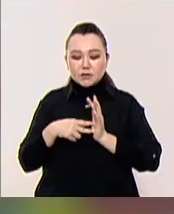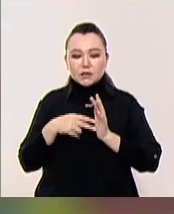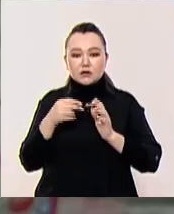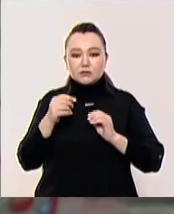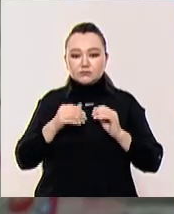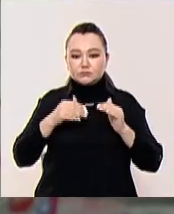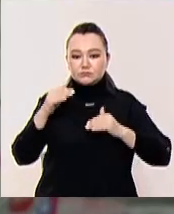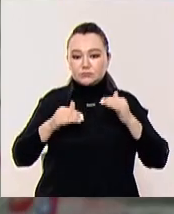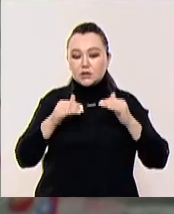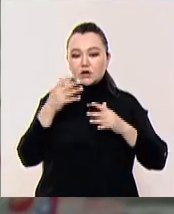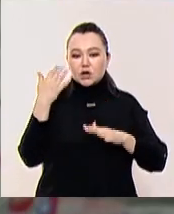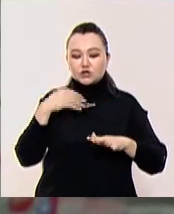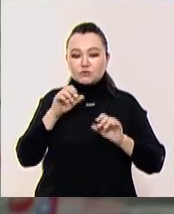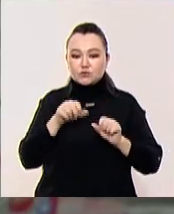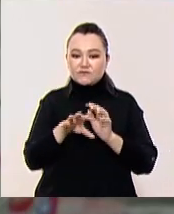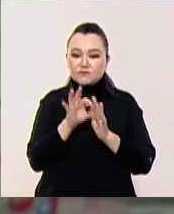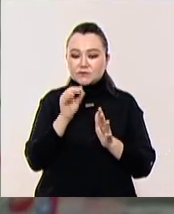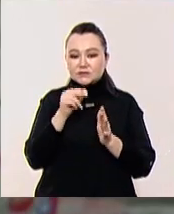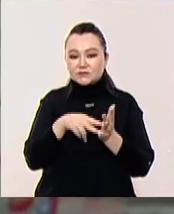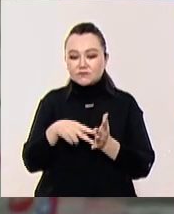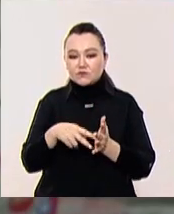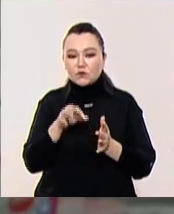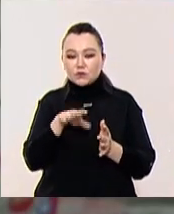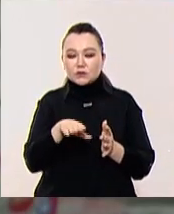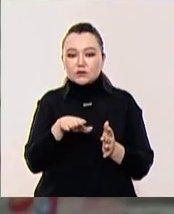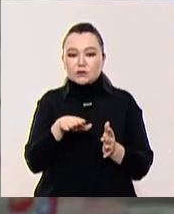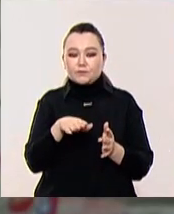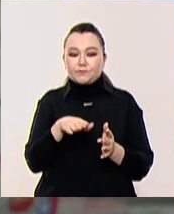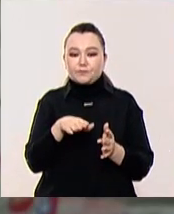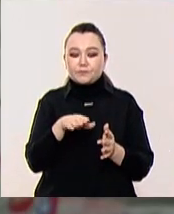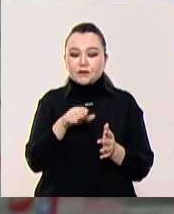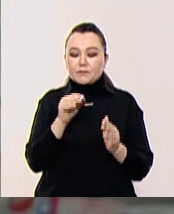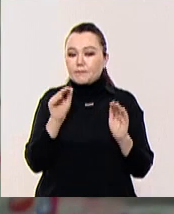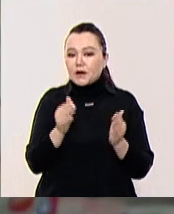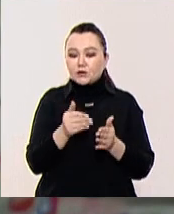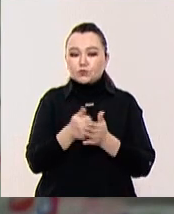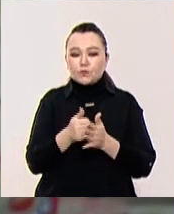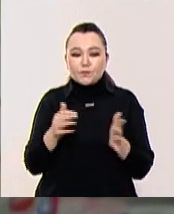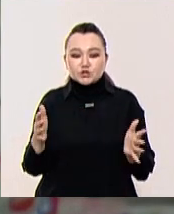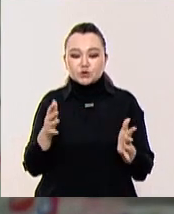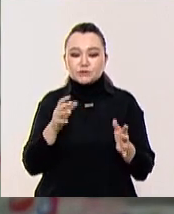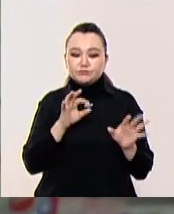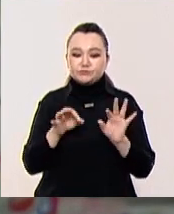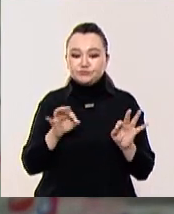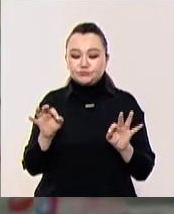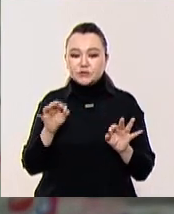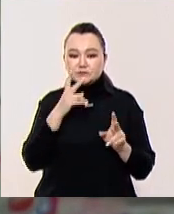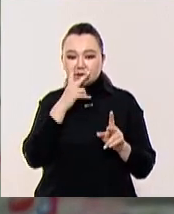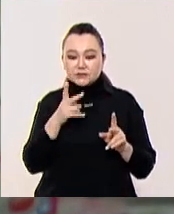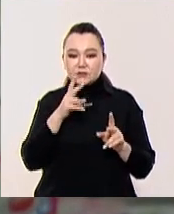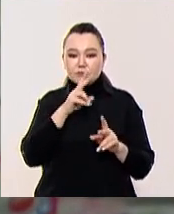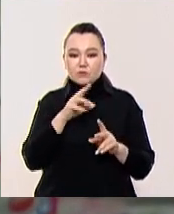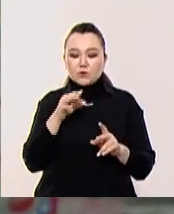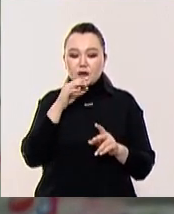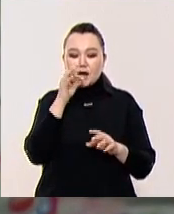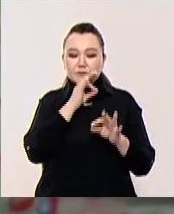конечный потребитель раньше мог выбрать ценовую политику от там, минимальной до максимальной и смотреть, ходить по аптекам